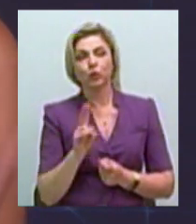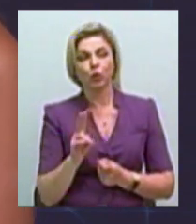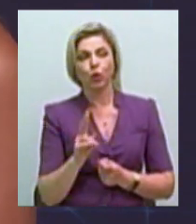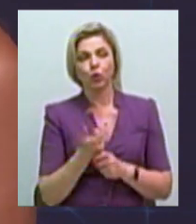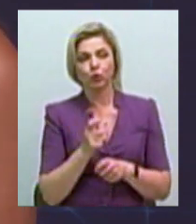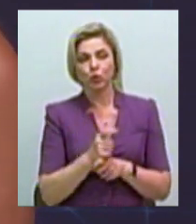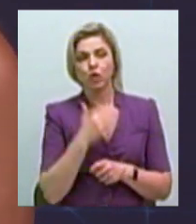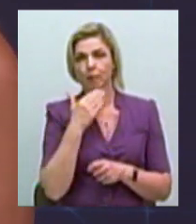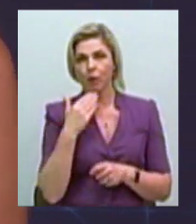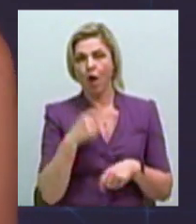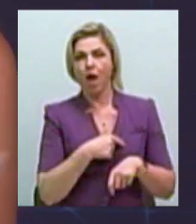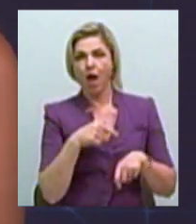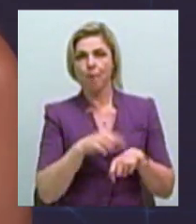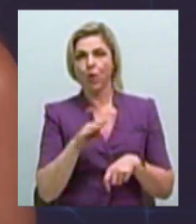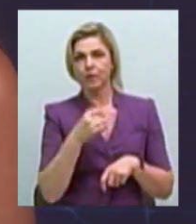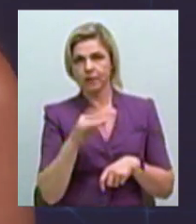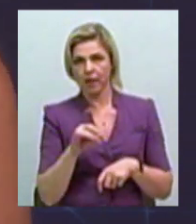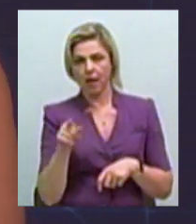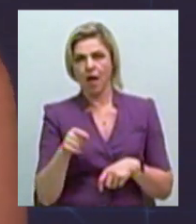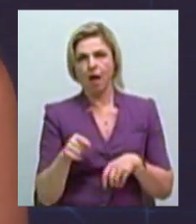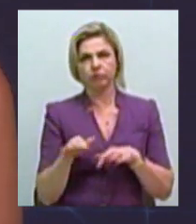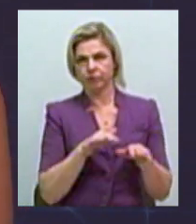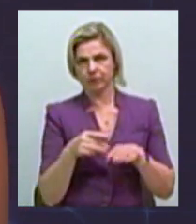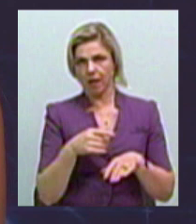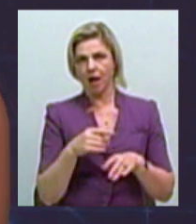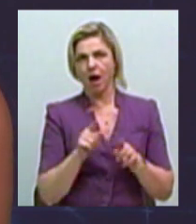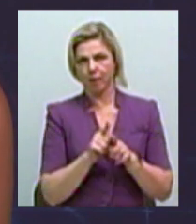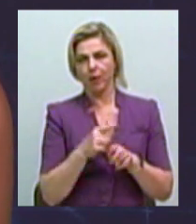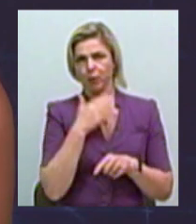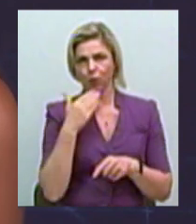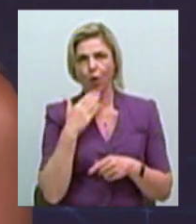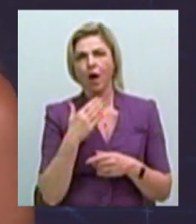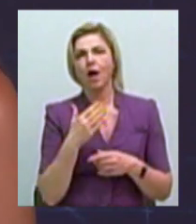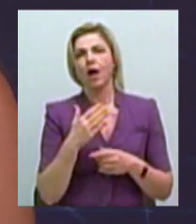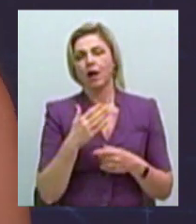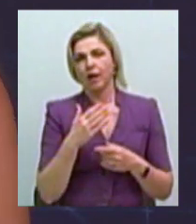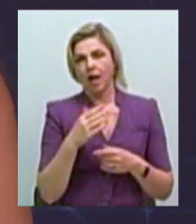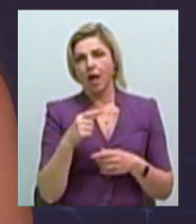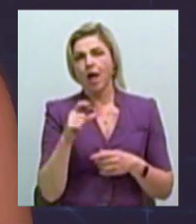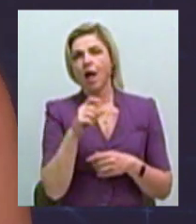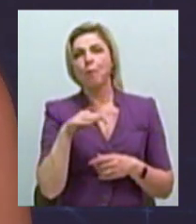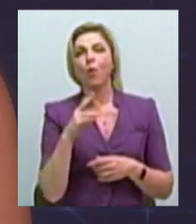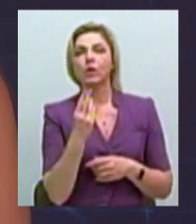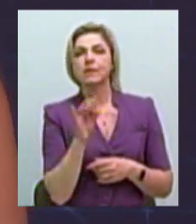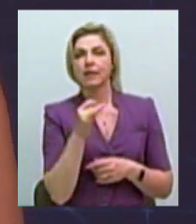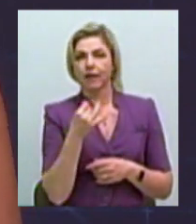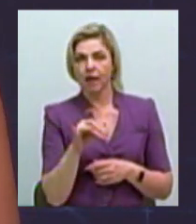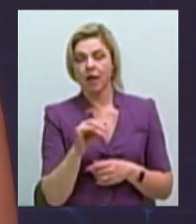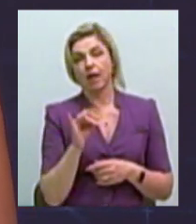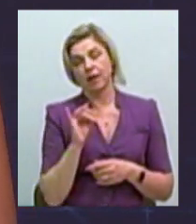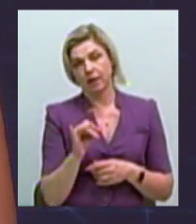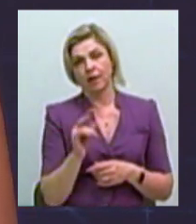дуже багато емоцій, вони емоційні самі по собі, унаслідок тих от вікових особливостей, і